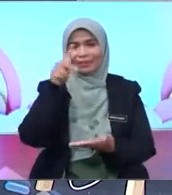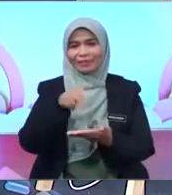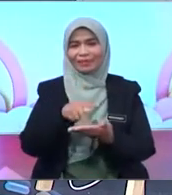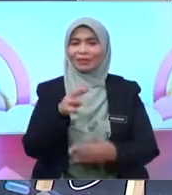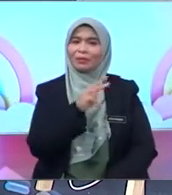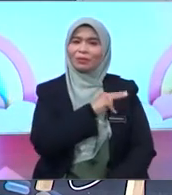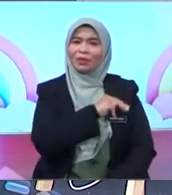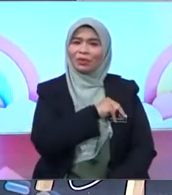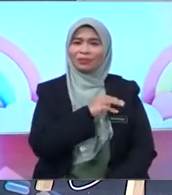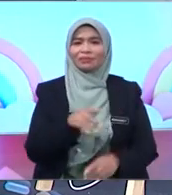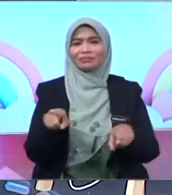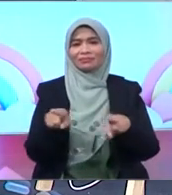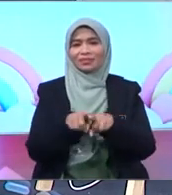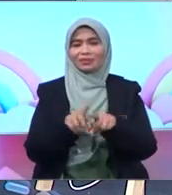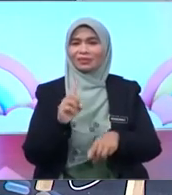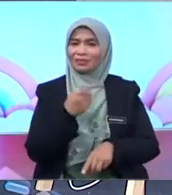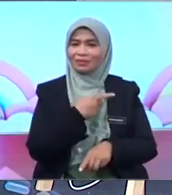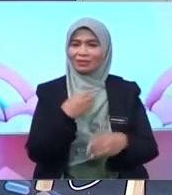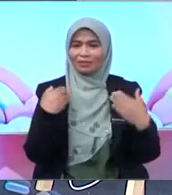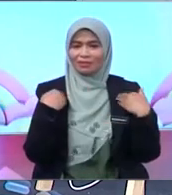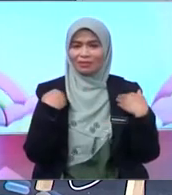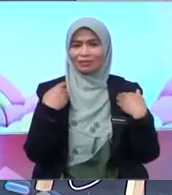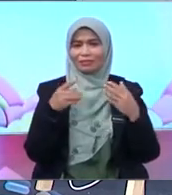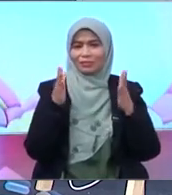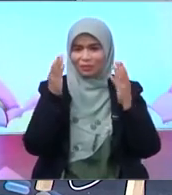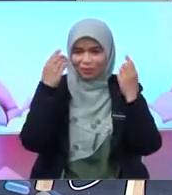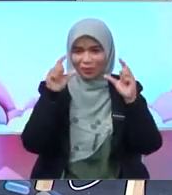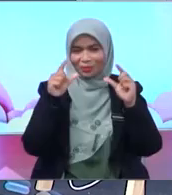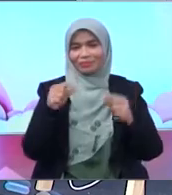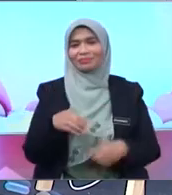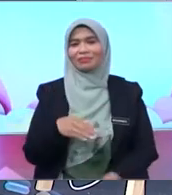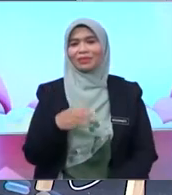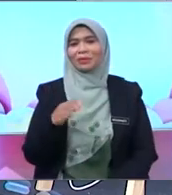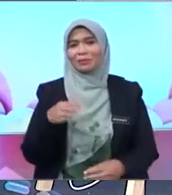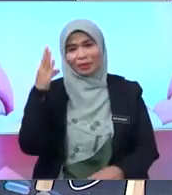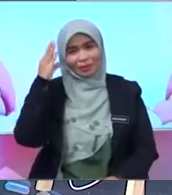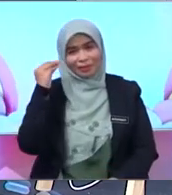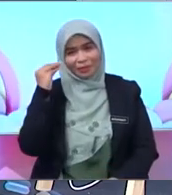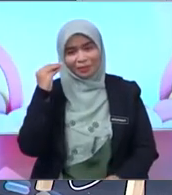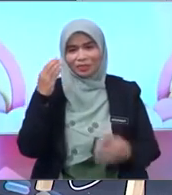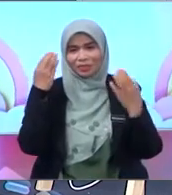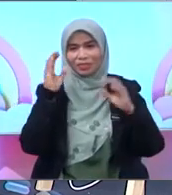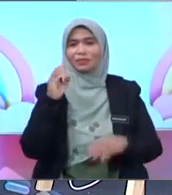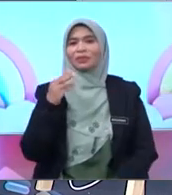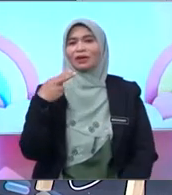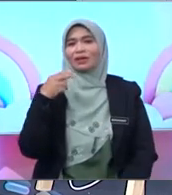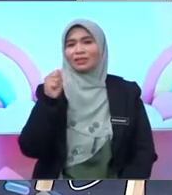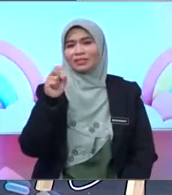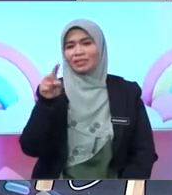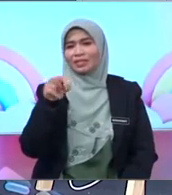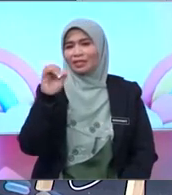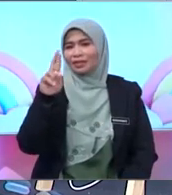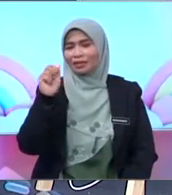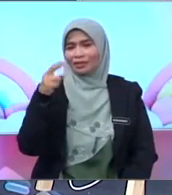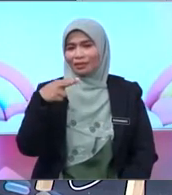moral dan besarnya kita hari ini kita ada seorang guru yang sangat CD demo pengalamanya itu chegou Nurul hazira atau lebih mesra